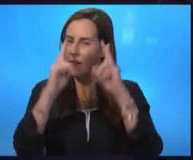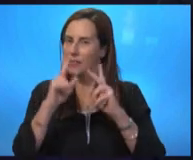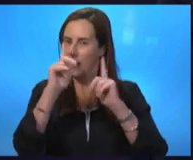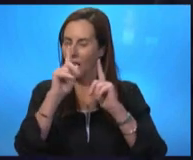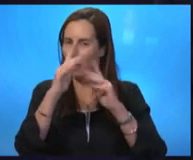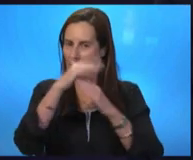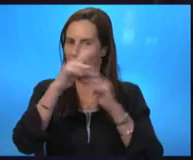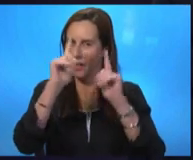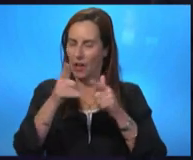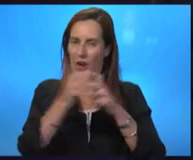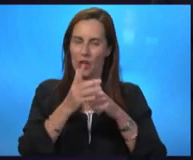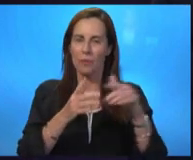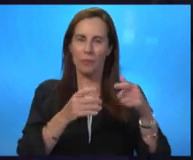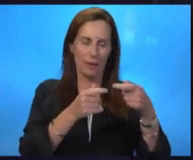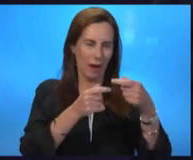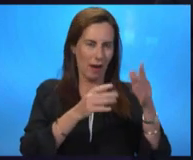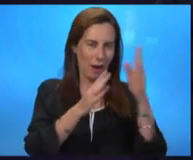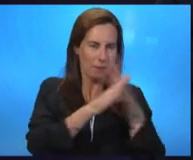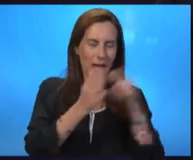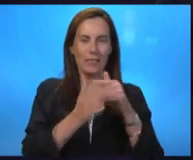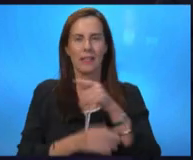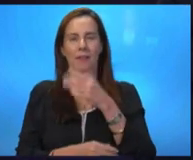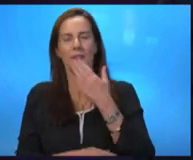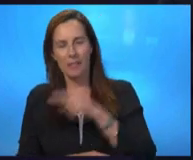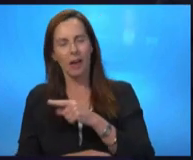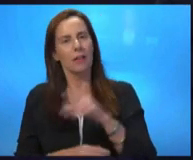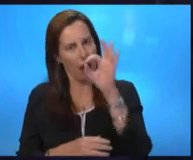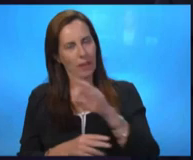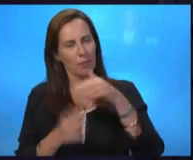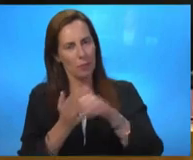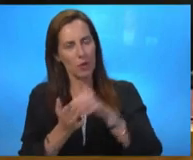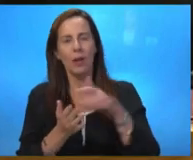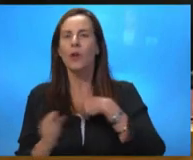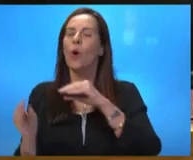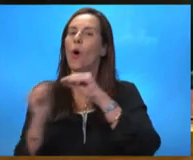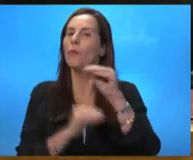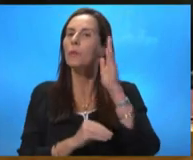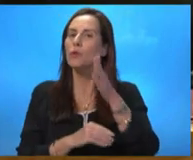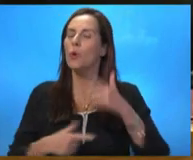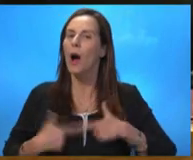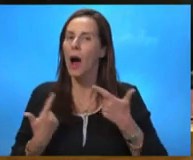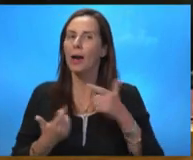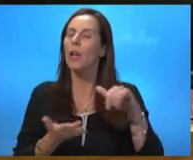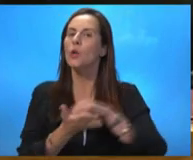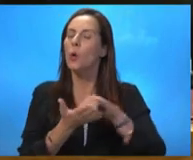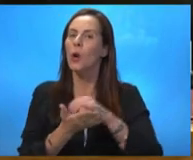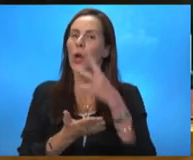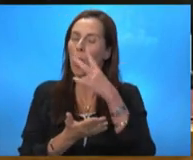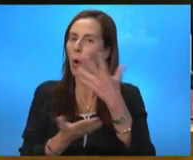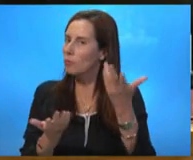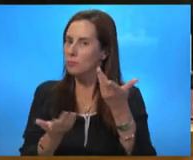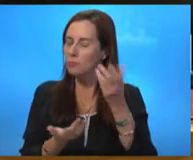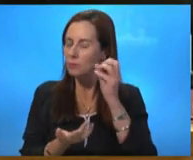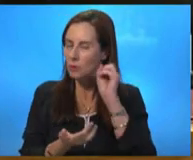בין ארגוני הטרור הפלסטינים לישראל עוד בתוקף. אנחנו עוברים עכשיו בשידור חי לניו יורק לראות תמונות בשידור